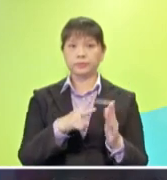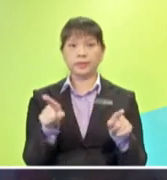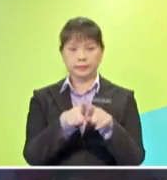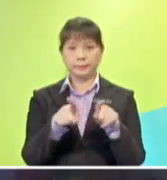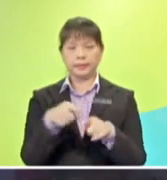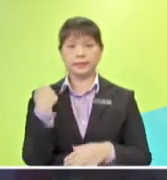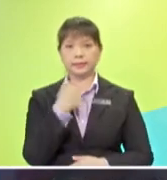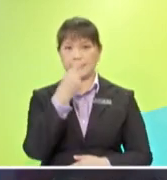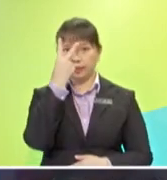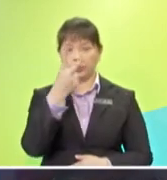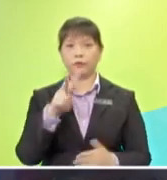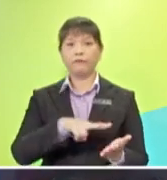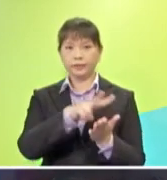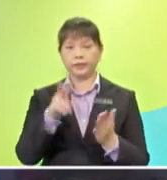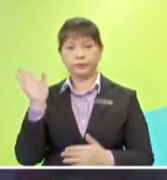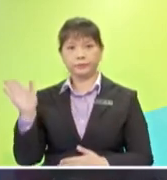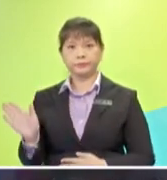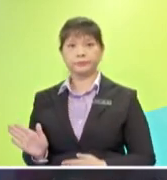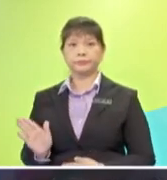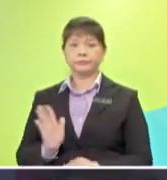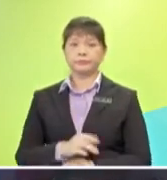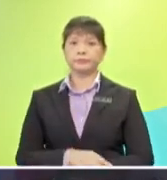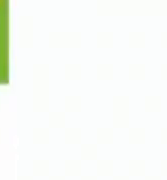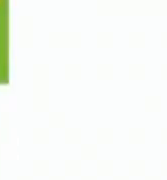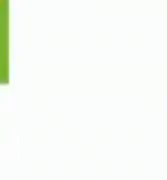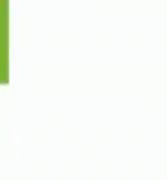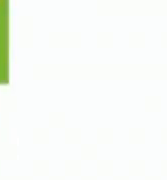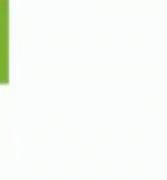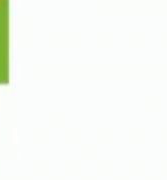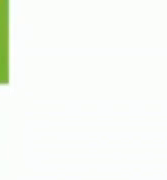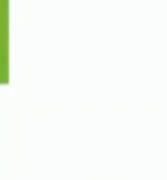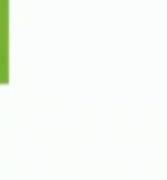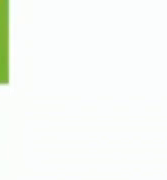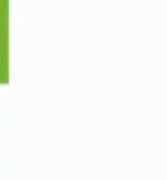video untuk peraturan kita hari ini